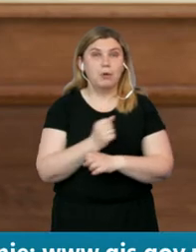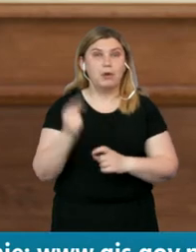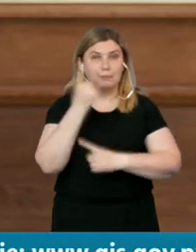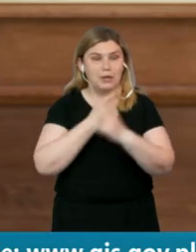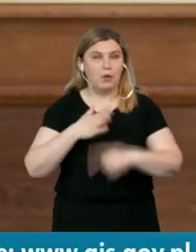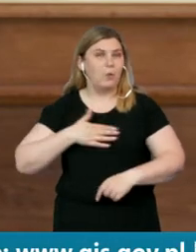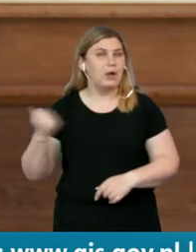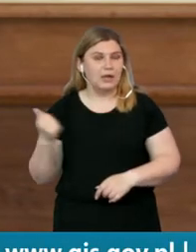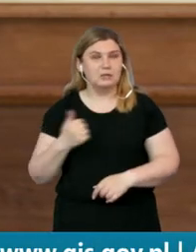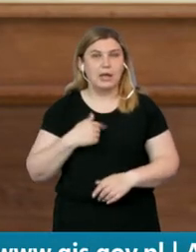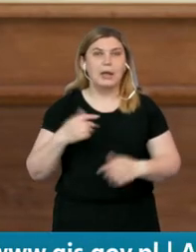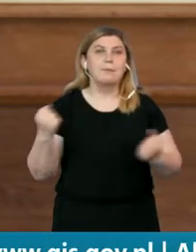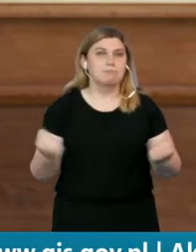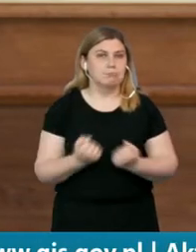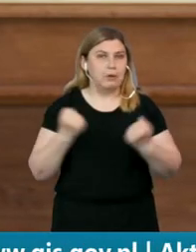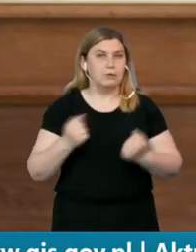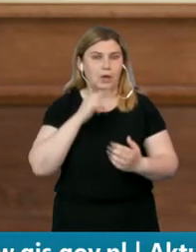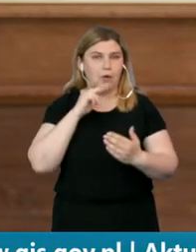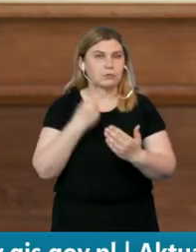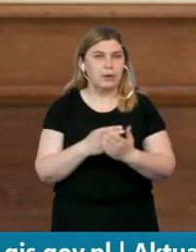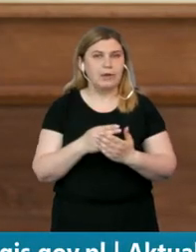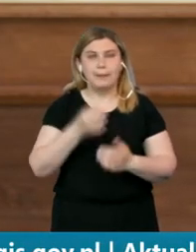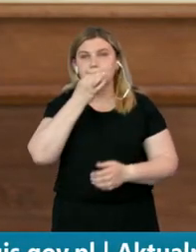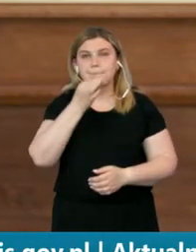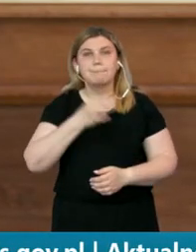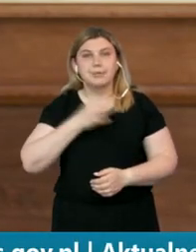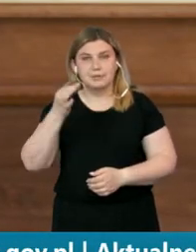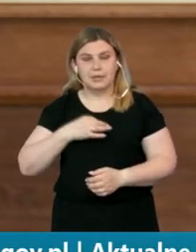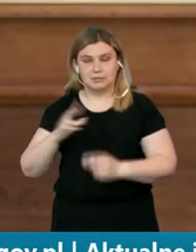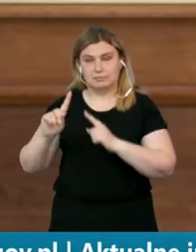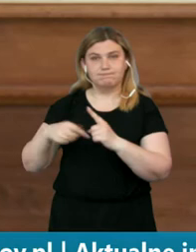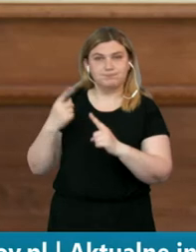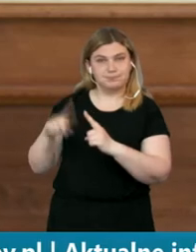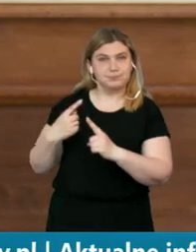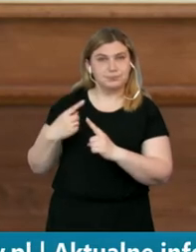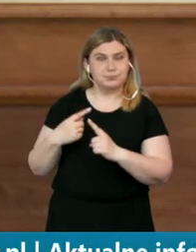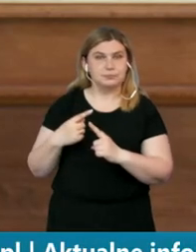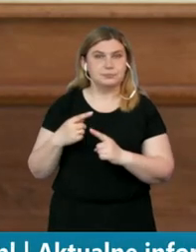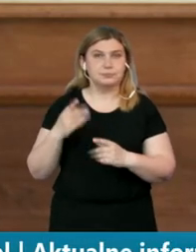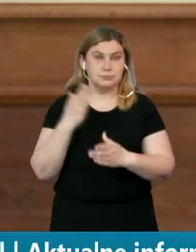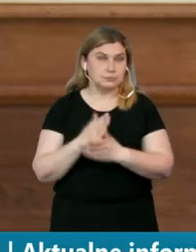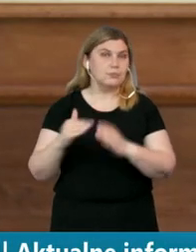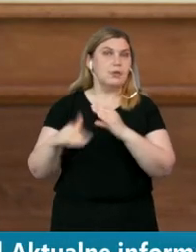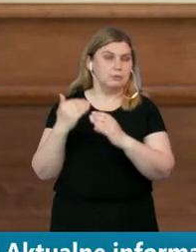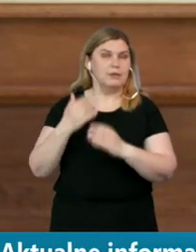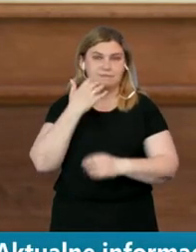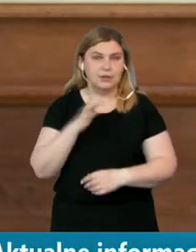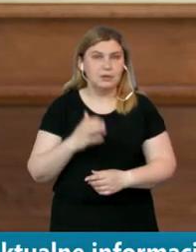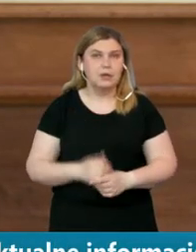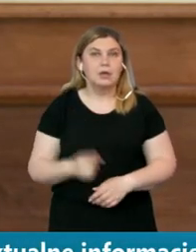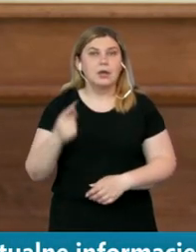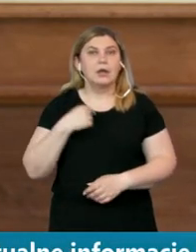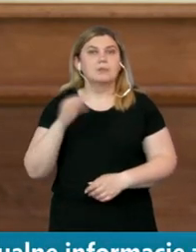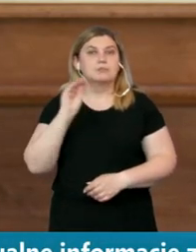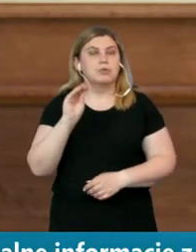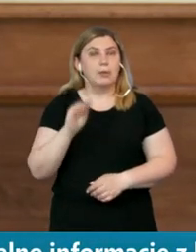weekendzie, postaram się odpowiedzieć na pytania, które dzisiaj do mnie wysyłacie i wysłaliście już wcześniej. Przypominam,